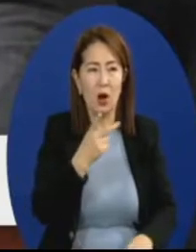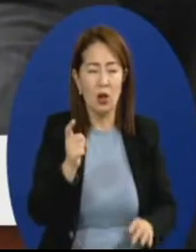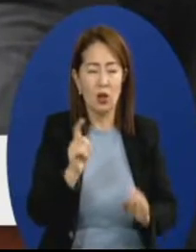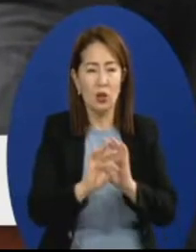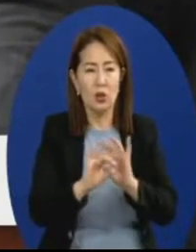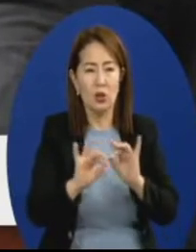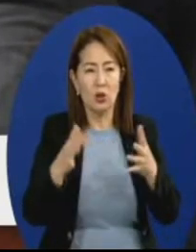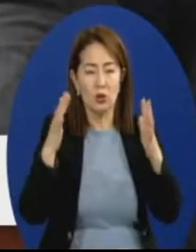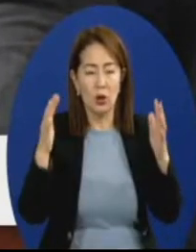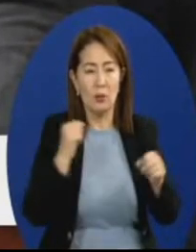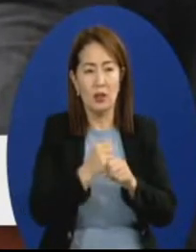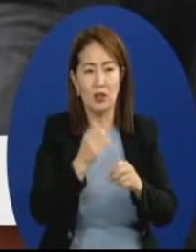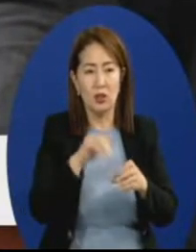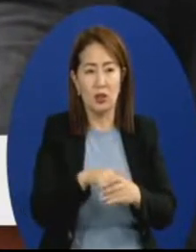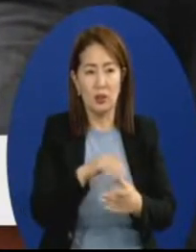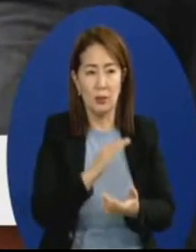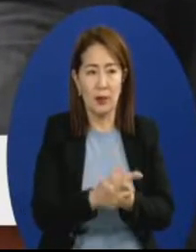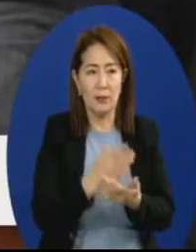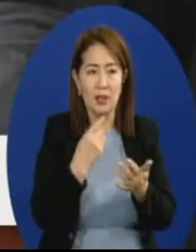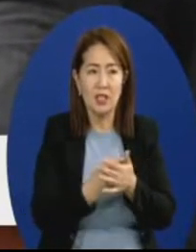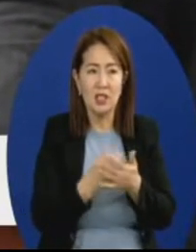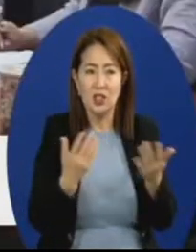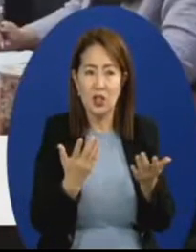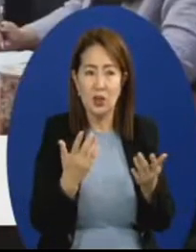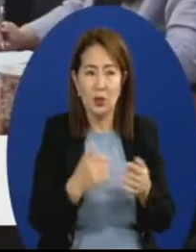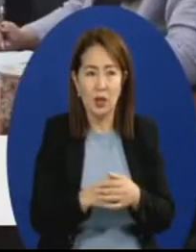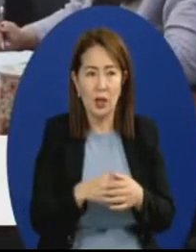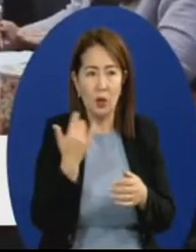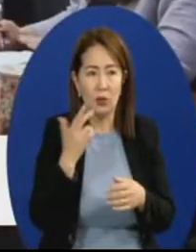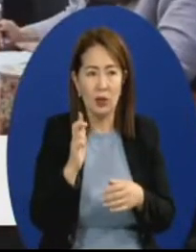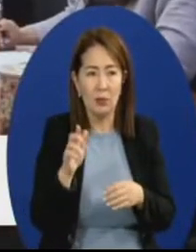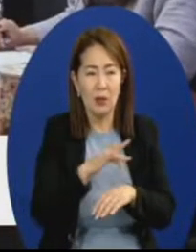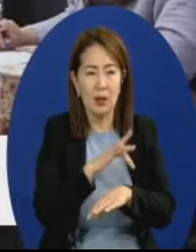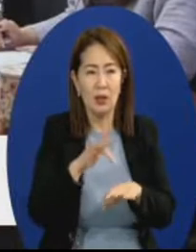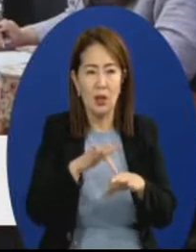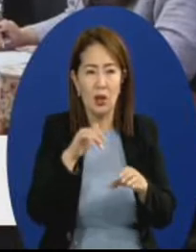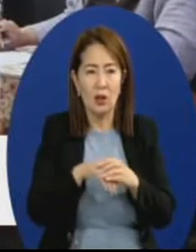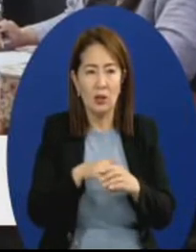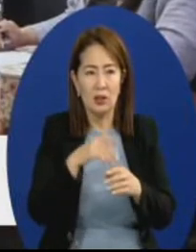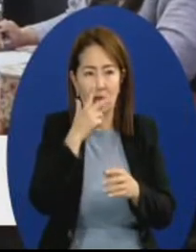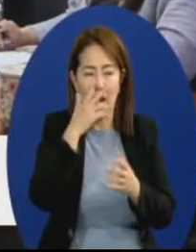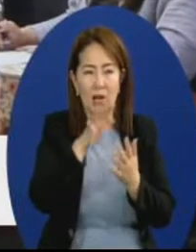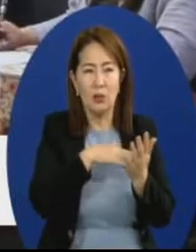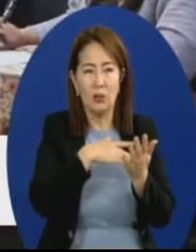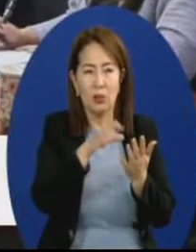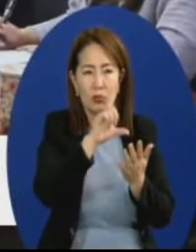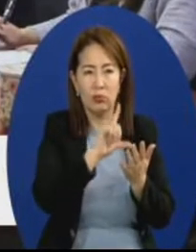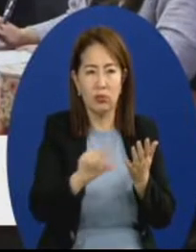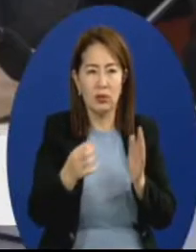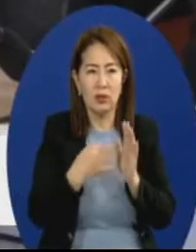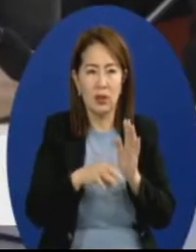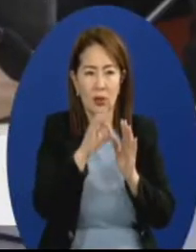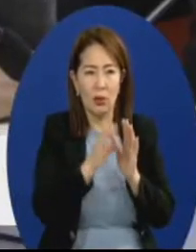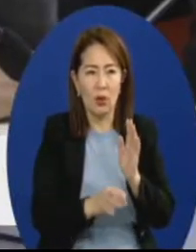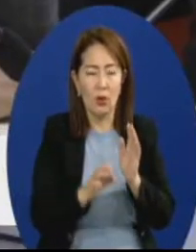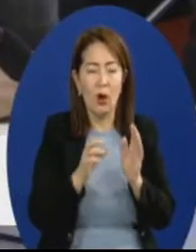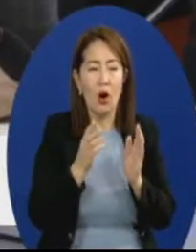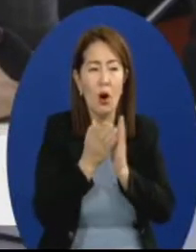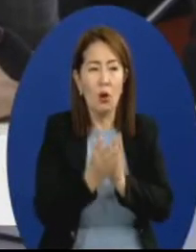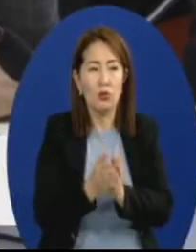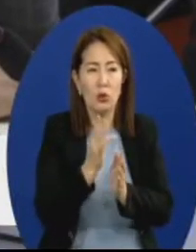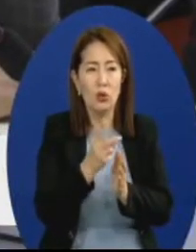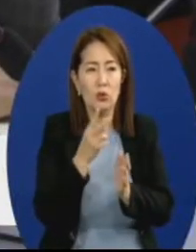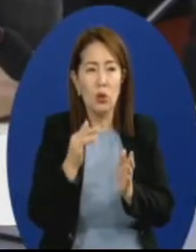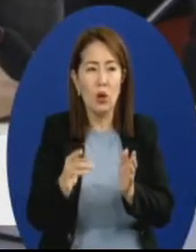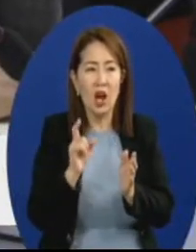21 томоохон ажил тусгагдсан байгаа юм а. Тухайлах юм бол Улаанбаатар хотын агаарын бохирдлыг 80% хүртэл бууруулах, хөвсгөл нуурын